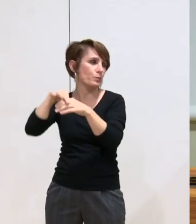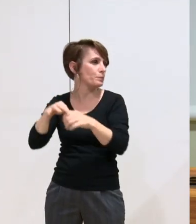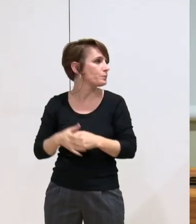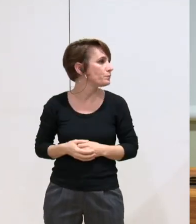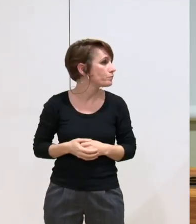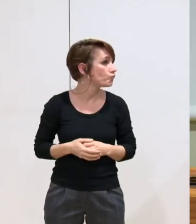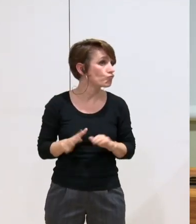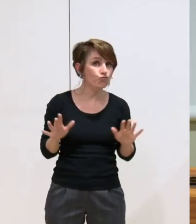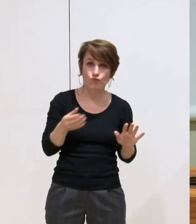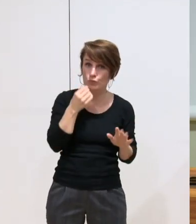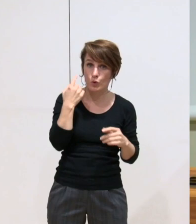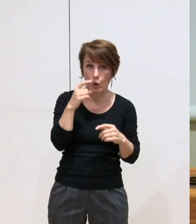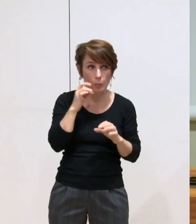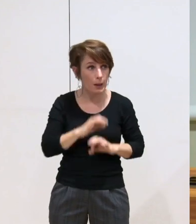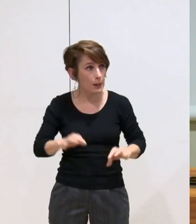Pas de remarque, je la mets aux voix.